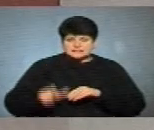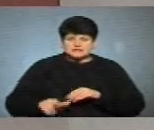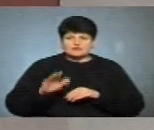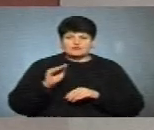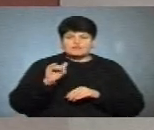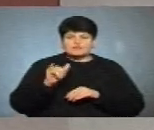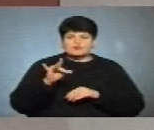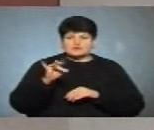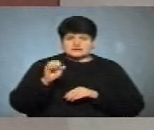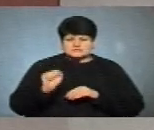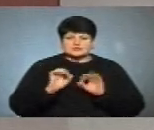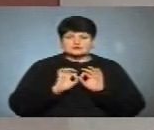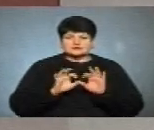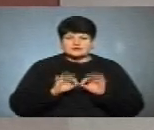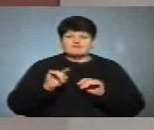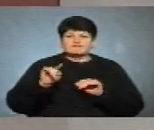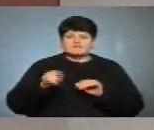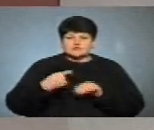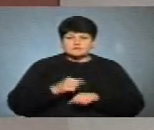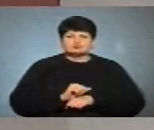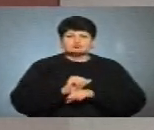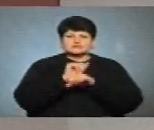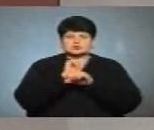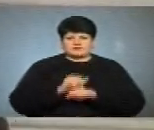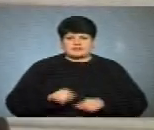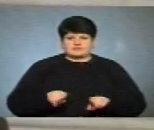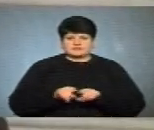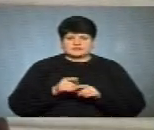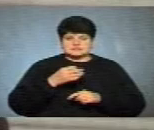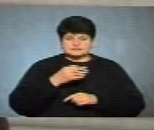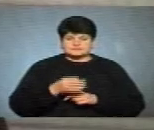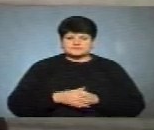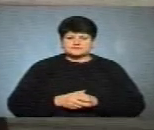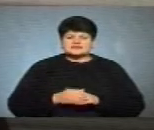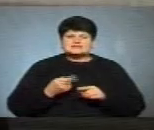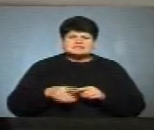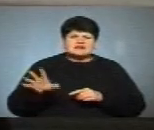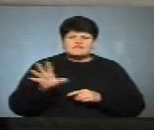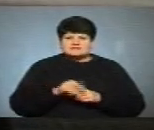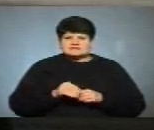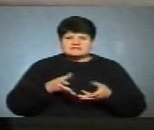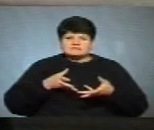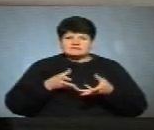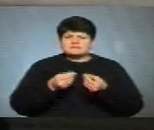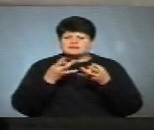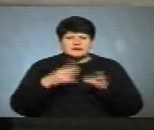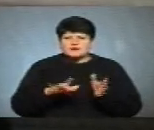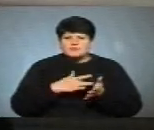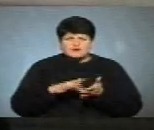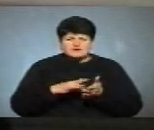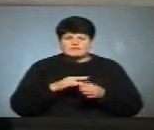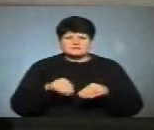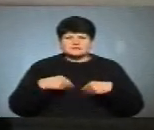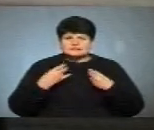студії прокоментував вимоги протестувальників так. Це все маніпуляція. Вам не потрібен жодний бухгалтер. Вас не додається